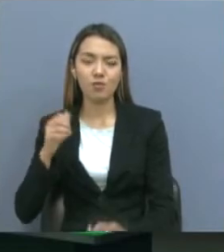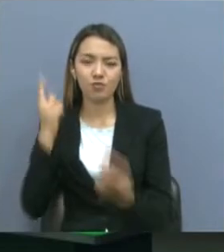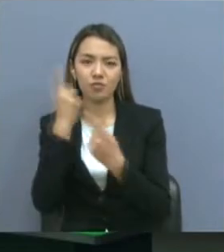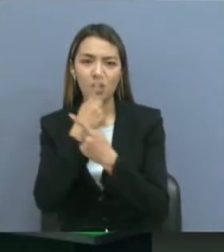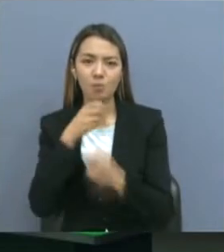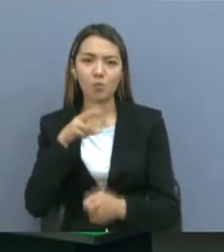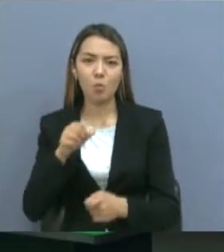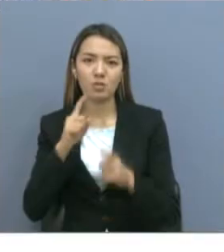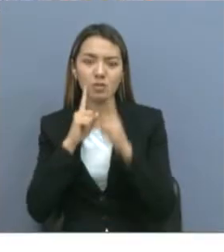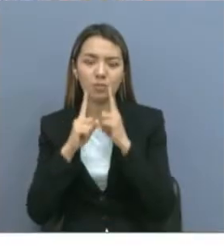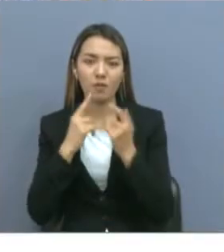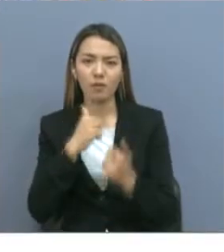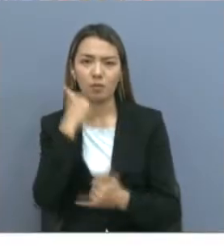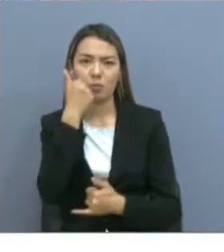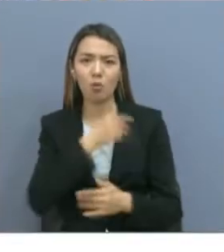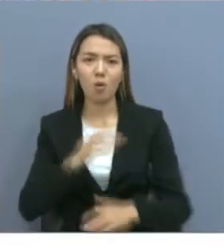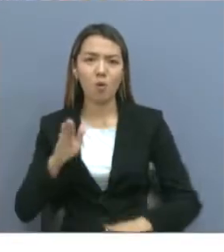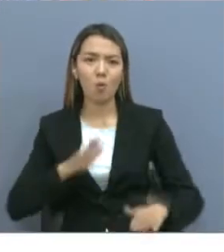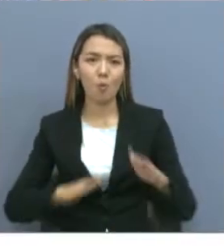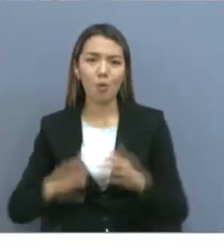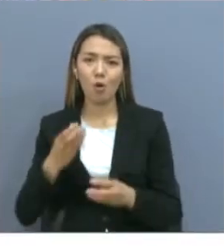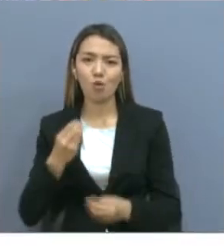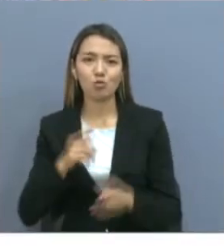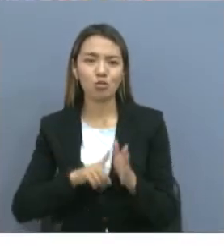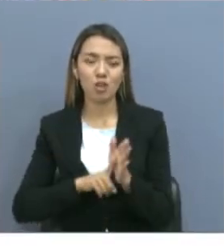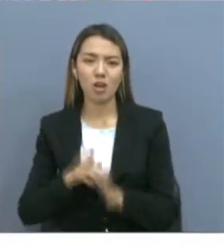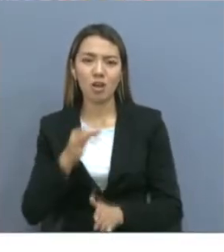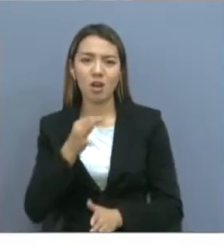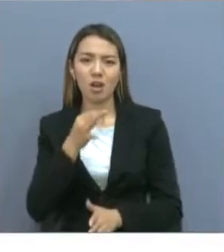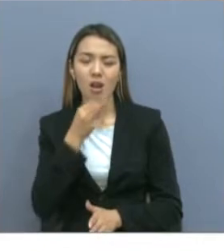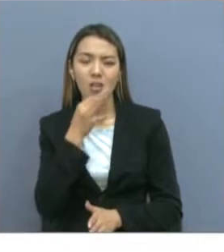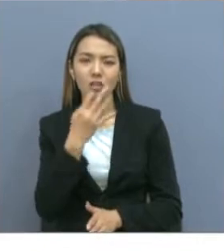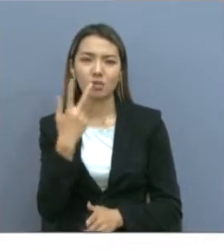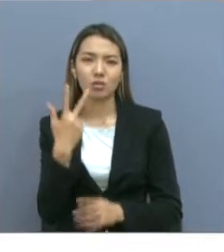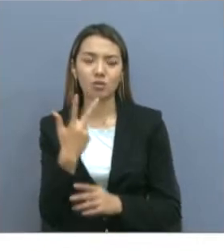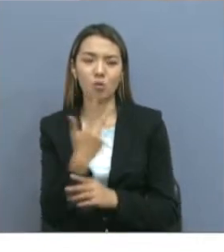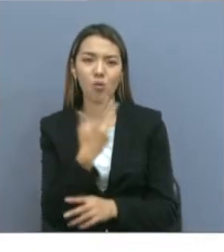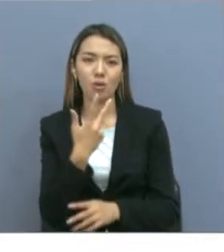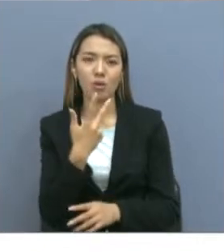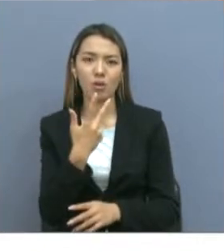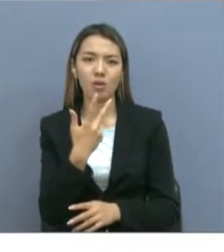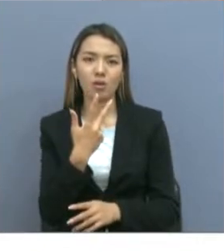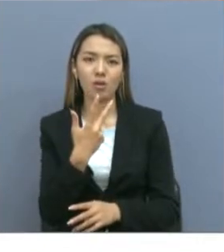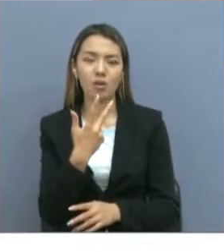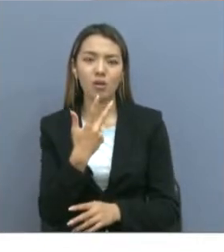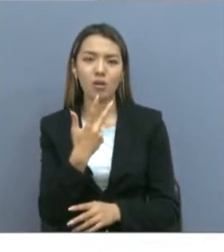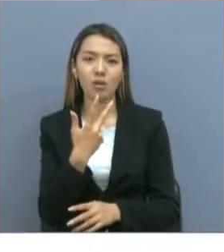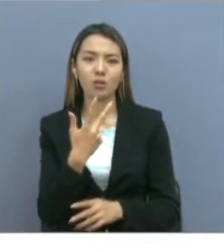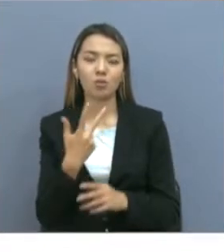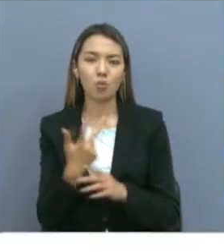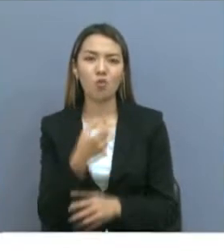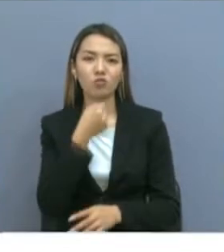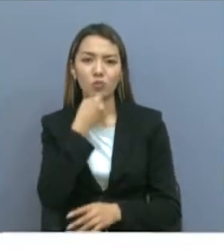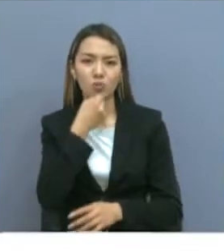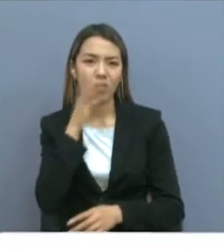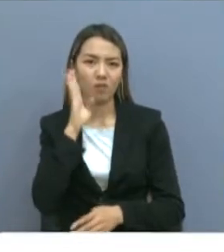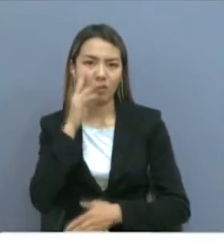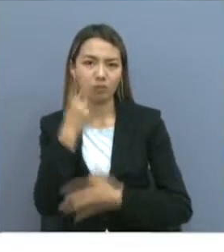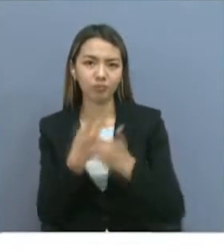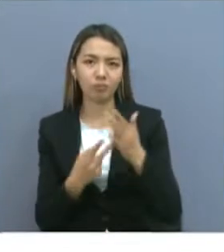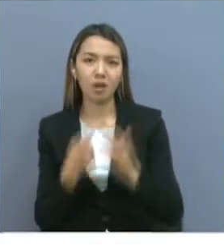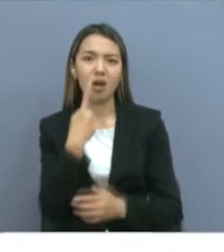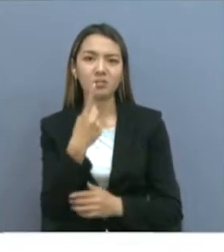өзінде суға түсу маусымы басталмай тұрып, 4 адам суға кеткен. Оның үшеуі ересек, біреуі 18-ге енді толған азамат. Себеп